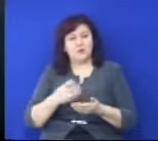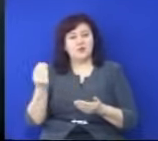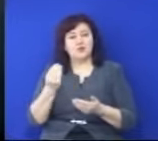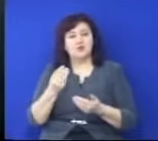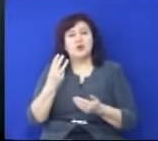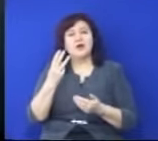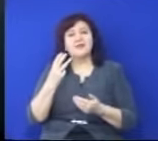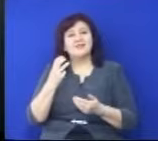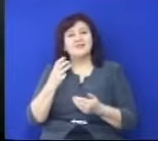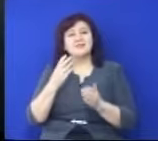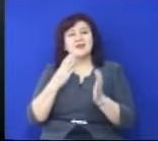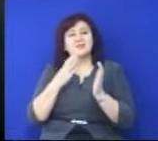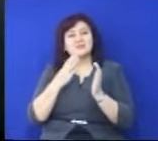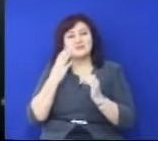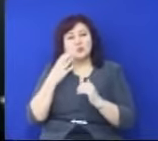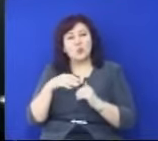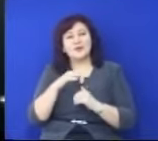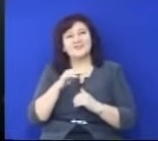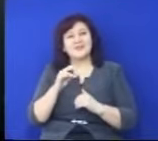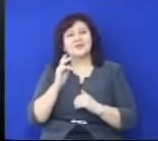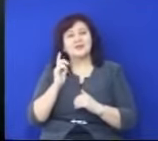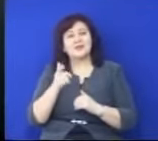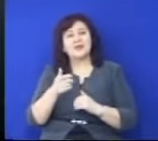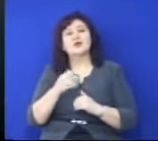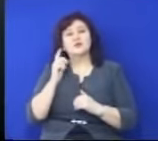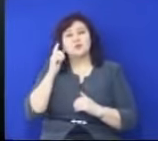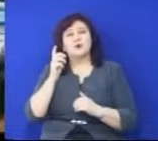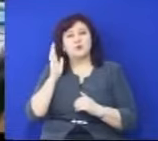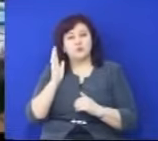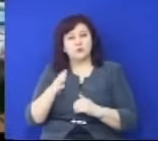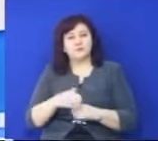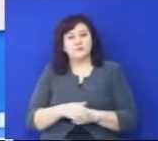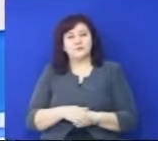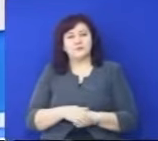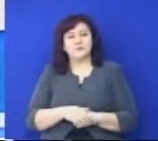деп көрсетілген. Демек, үкімет теңге бағамының одан әрі өспейтініне сенімді.